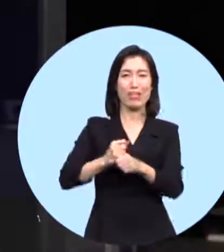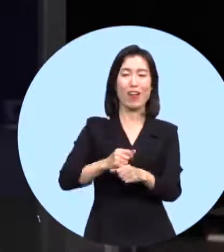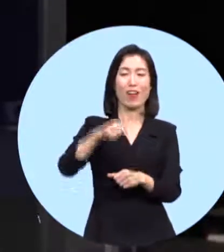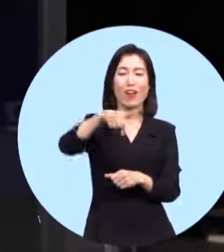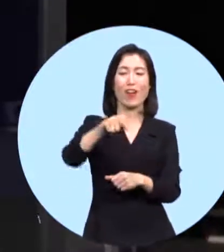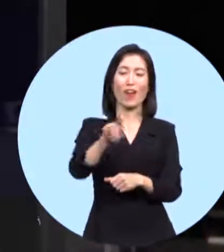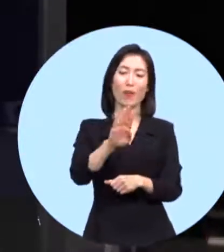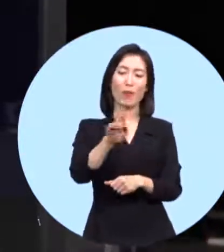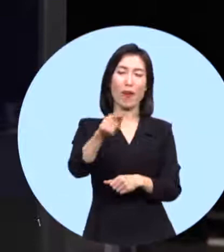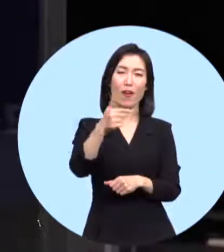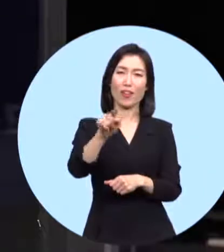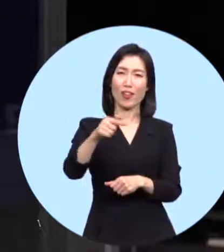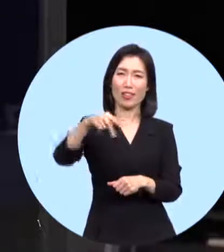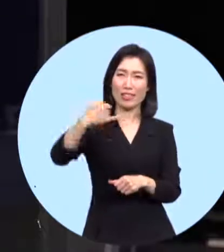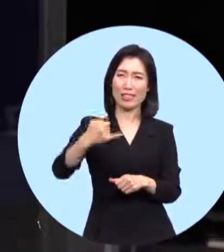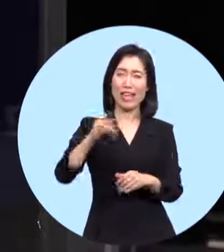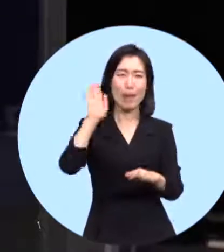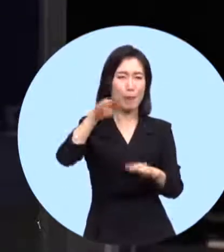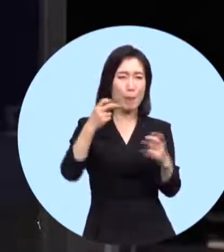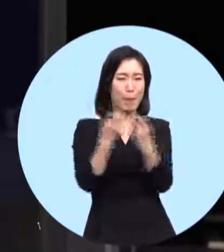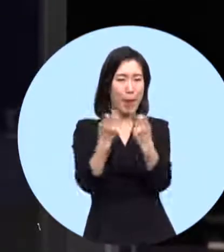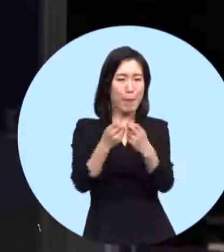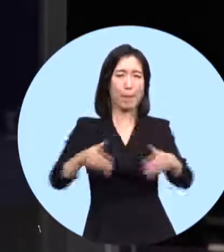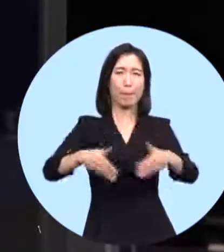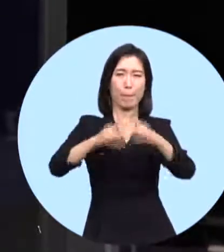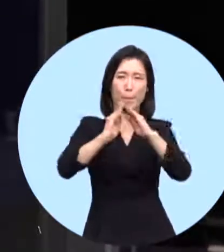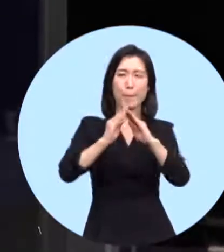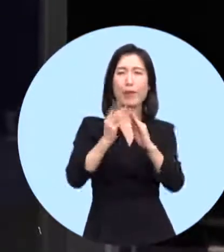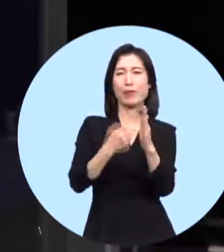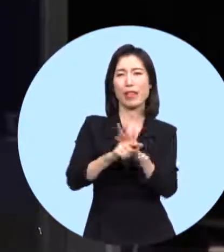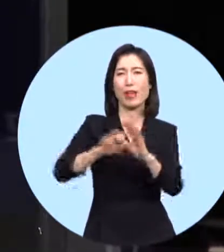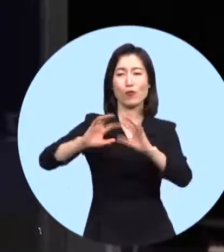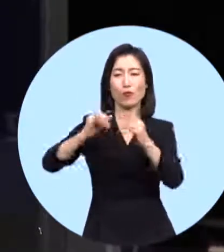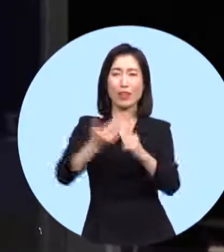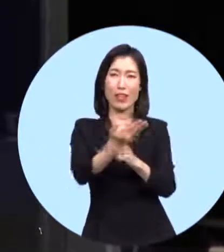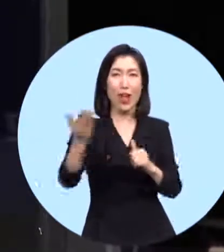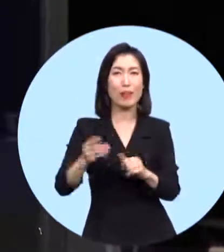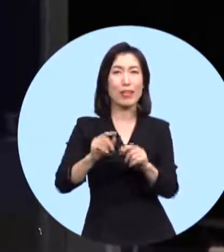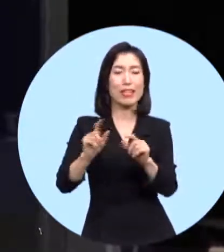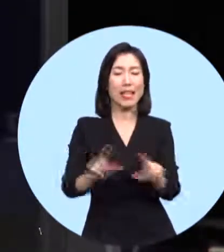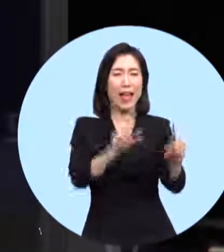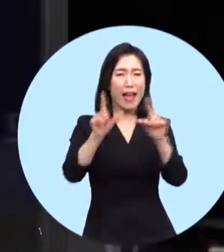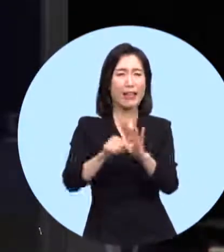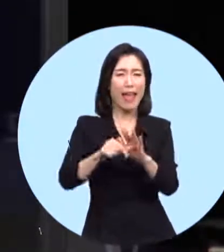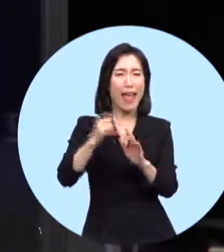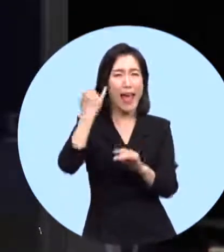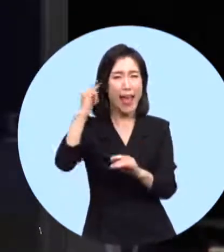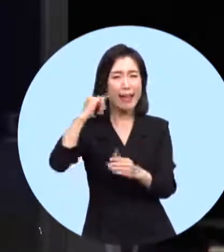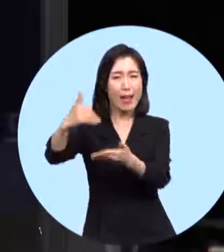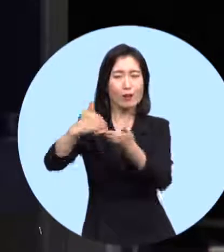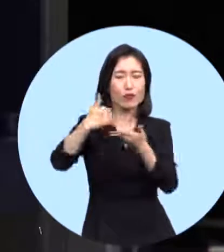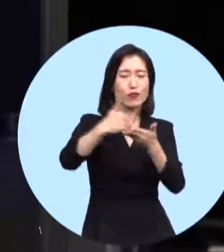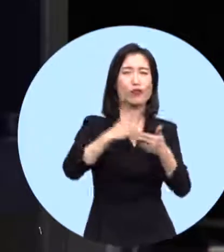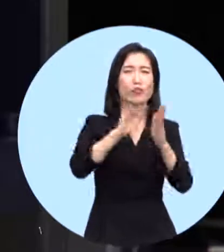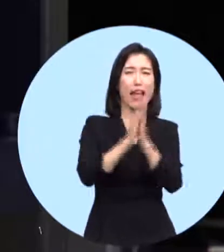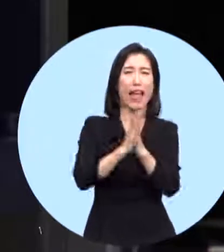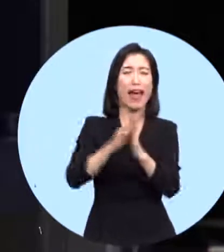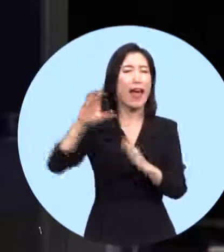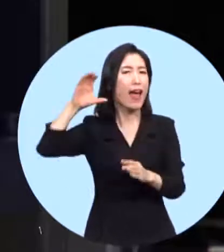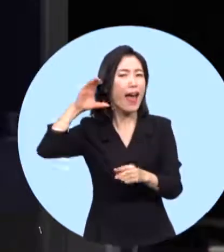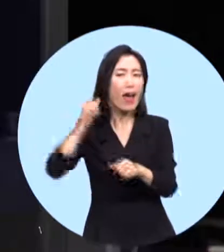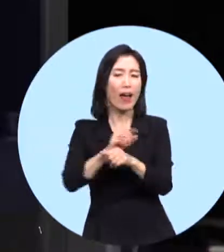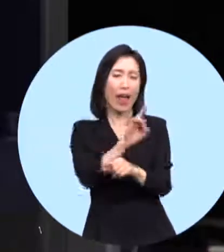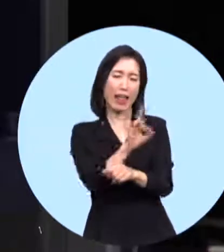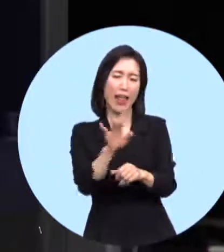나누면서 거버넌스 전략을 수립하는 과제도 국민이 생활하시면서 내주시는 제안을 경청하고